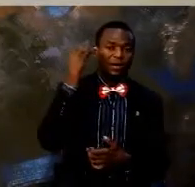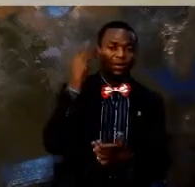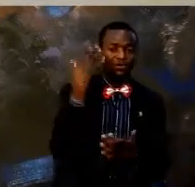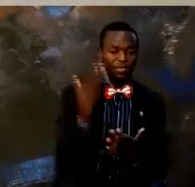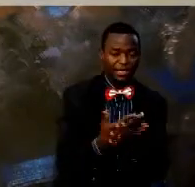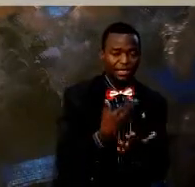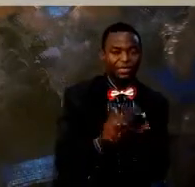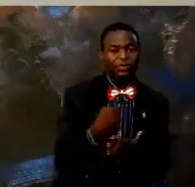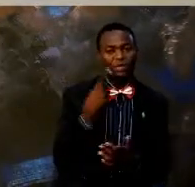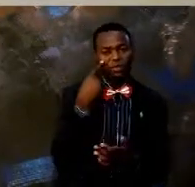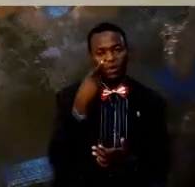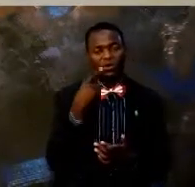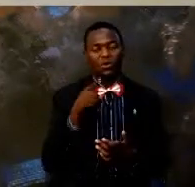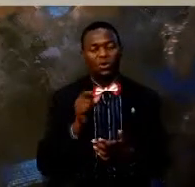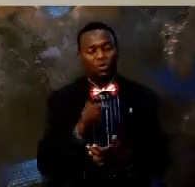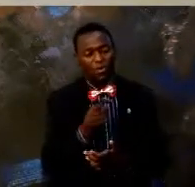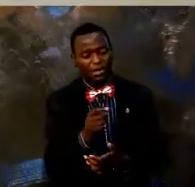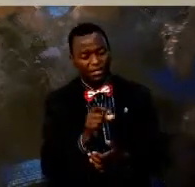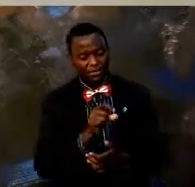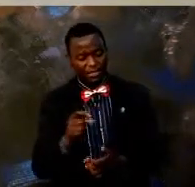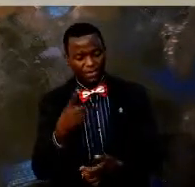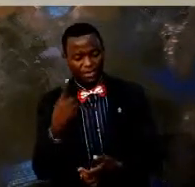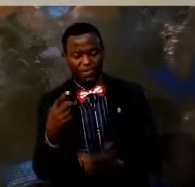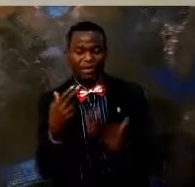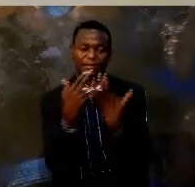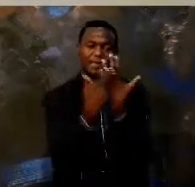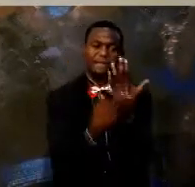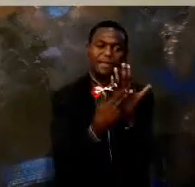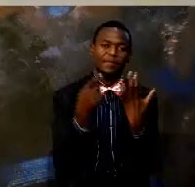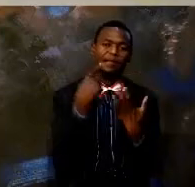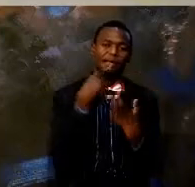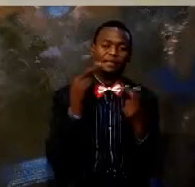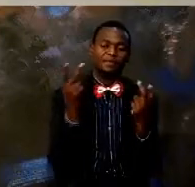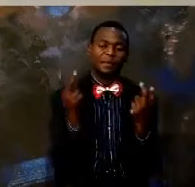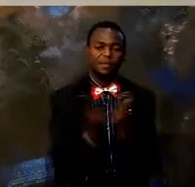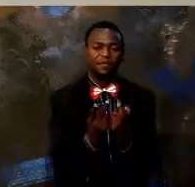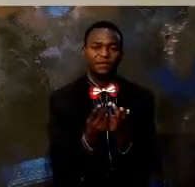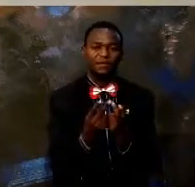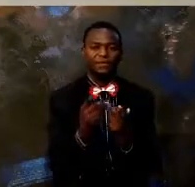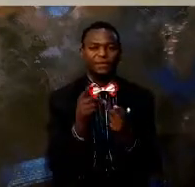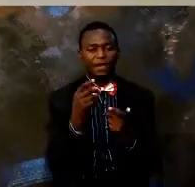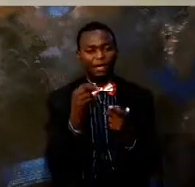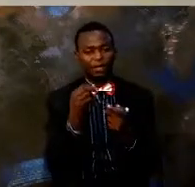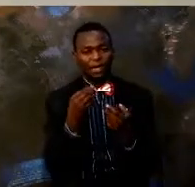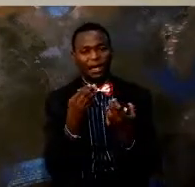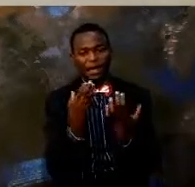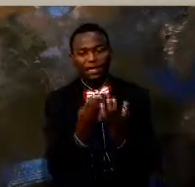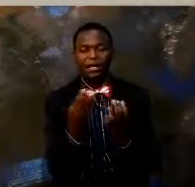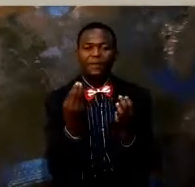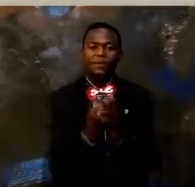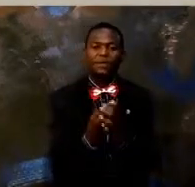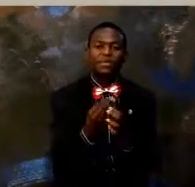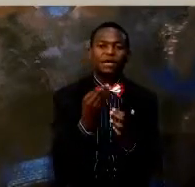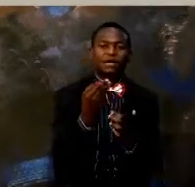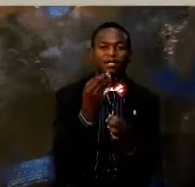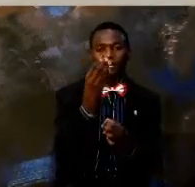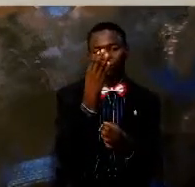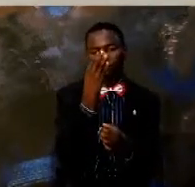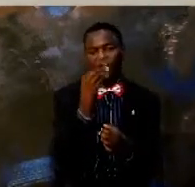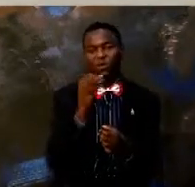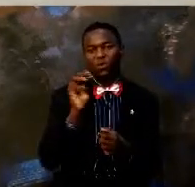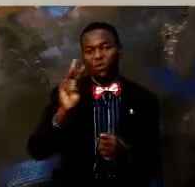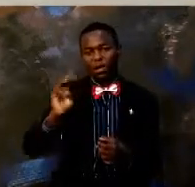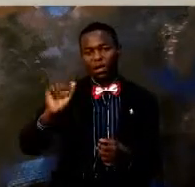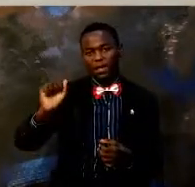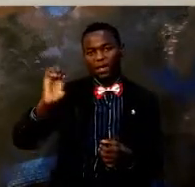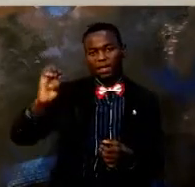kutaka kuelewa. Kwa nini mzaliwa wa kwanza? Biblia inasema hivi, fungua pamoja nami Waebrania sura ya kwanza mstari ule wa 5 na mstari wa